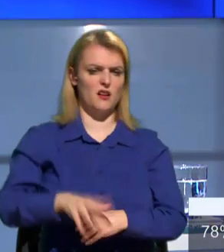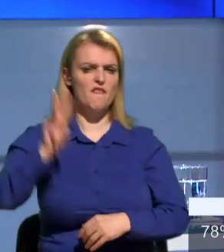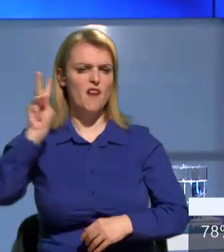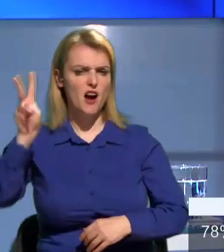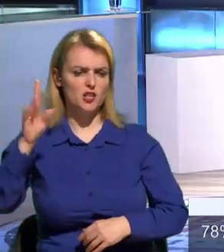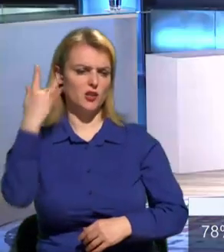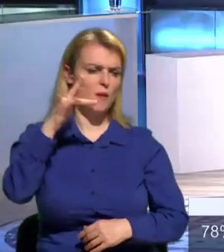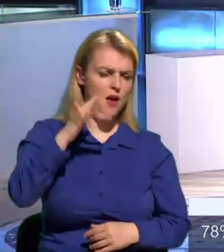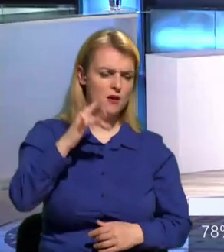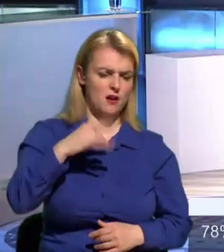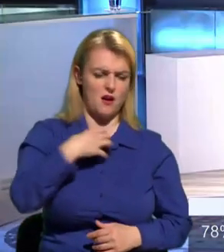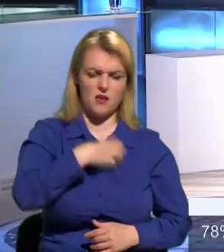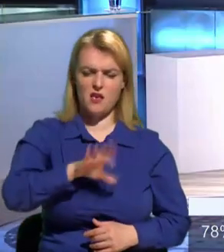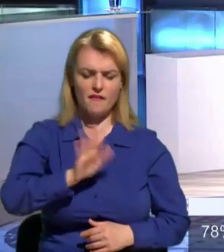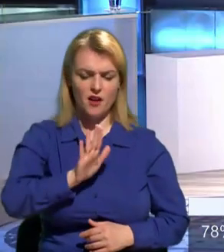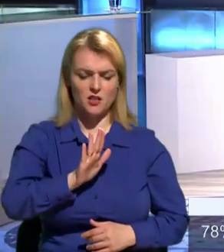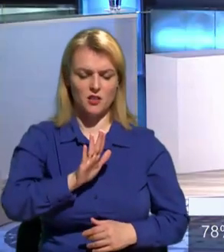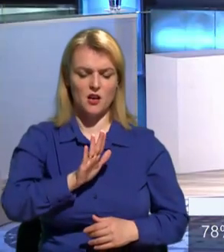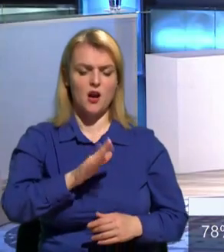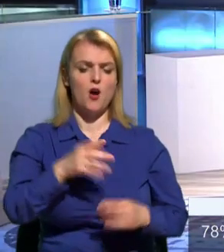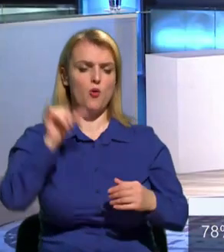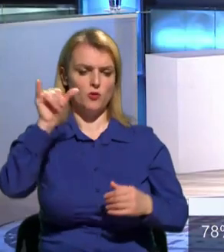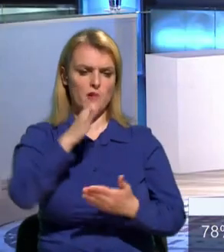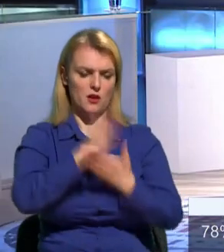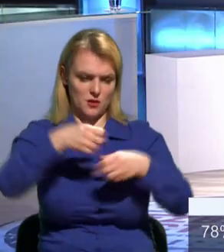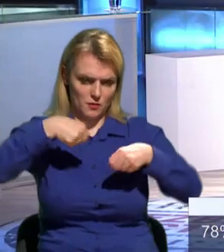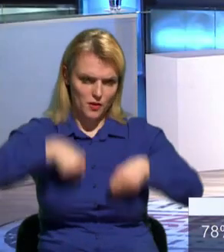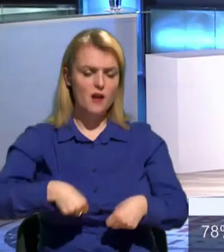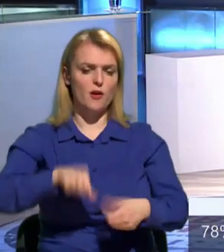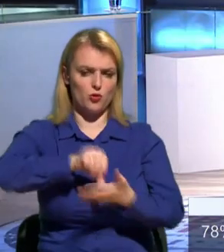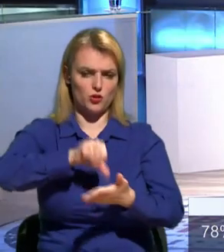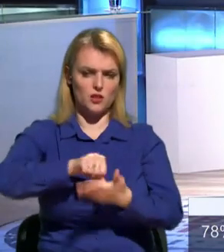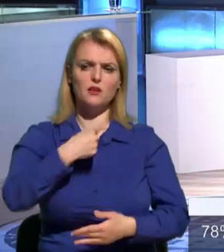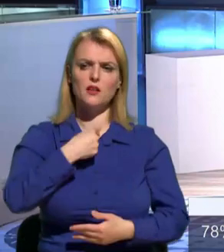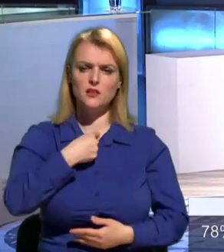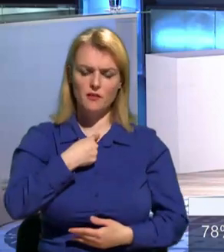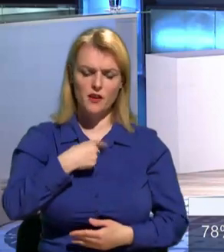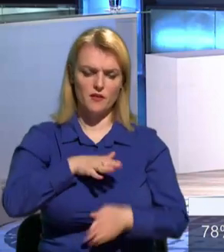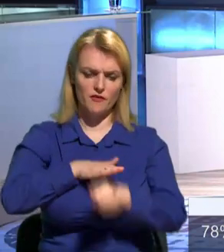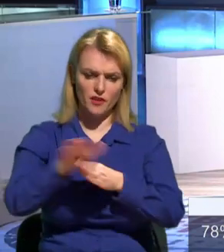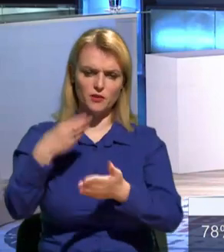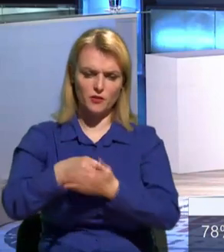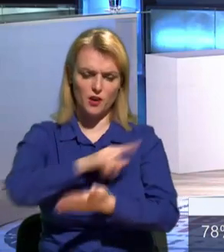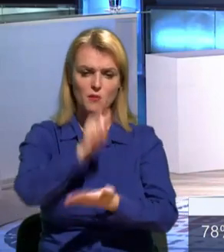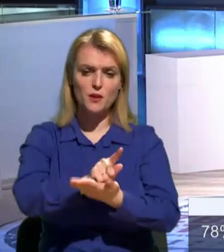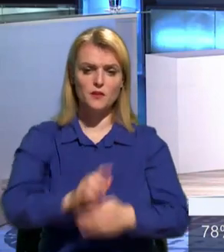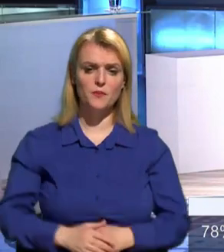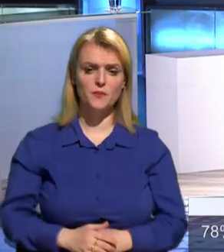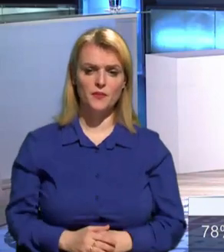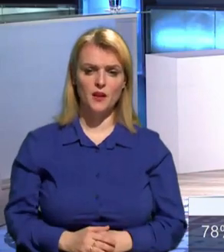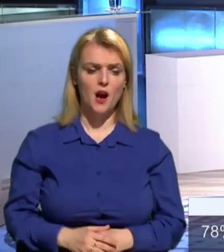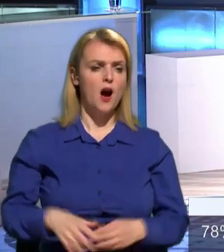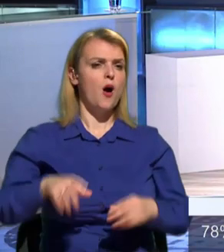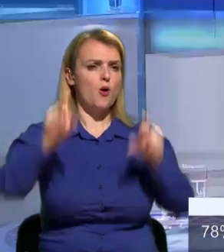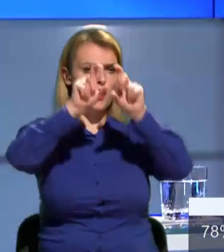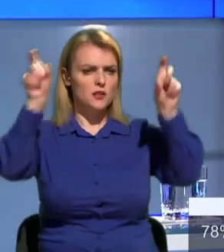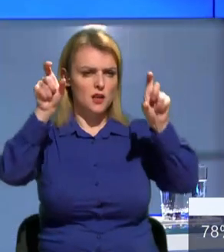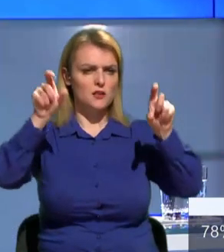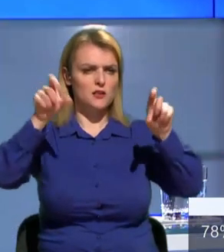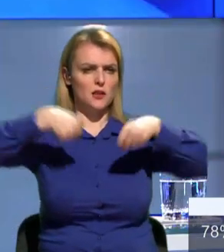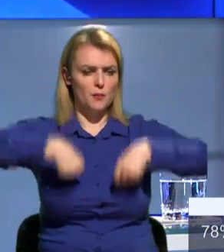respectat. Și vreau să-i avertizez pe cei care au de gând să blocheze și în această duminică. organele statului trebuie să reacționeze